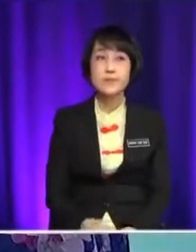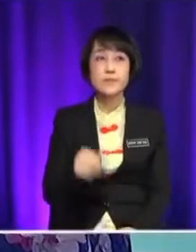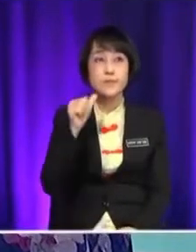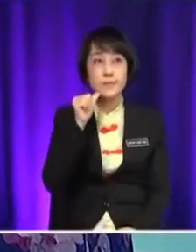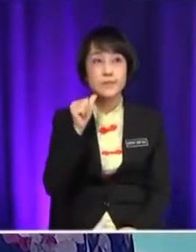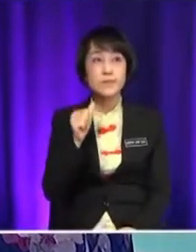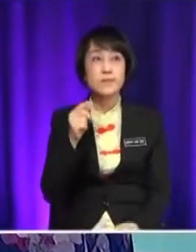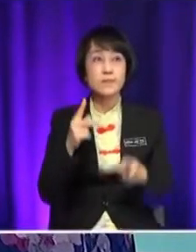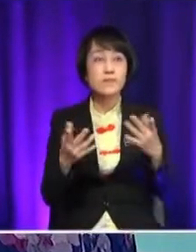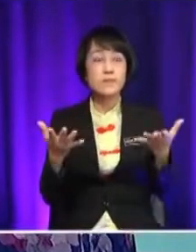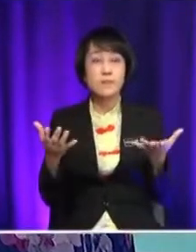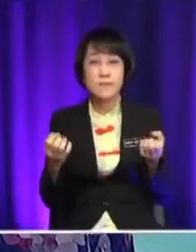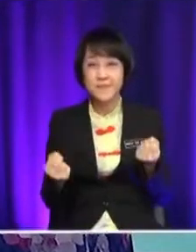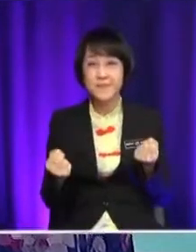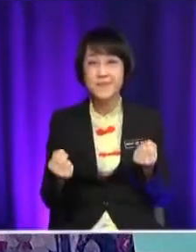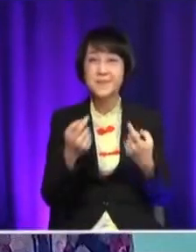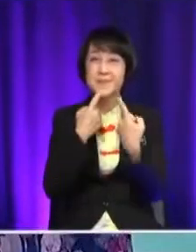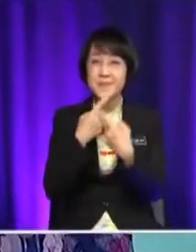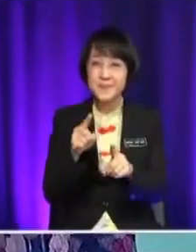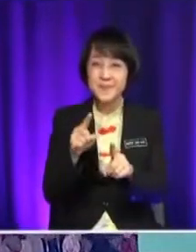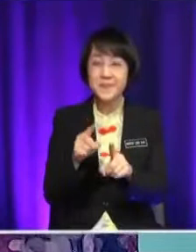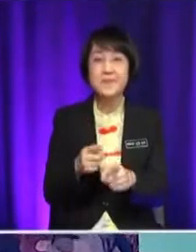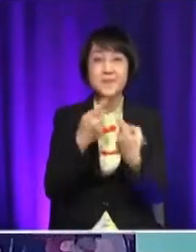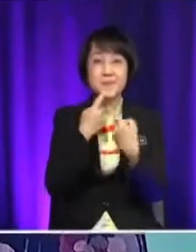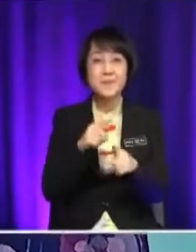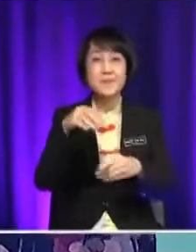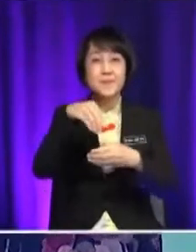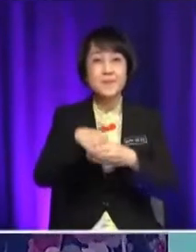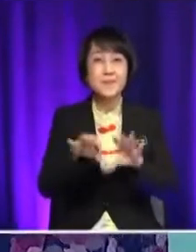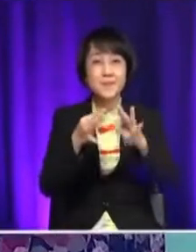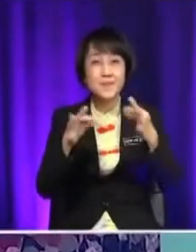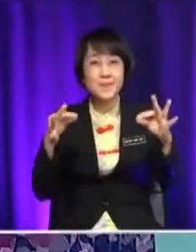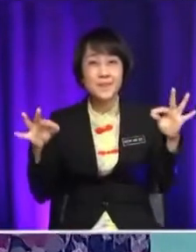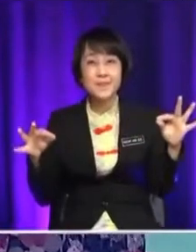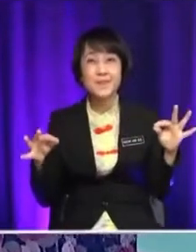nak jawab, jawab dalam ayat yang gramatis ya. Kehendak soalan ni ialah tentang